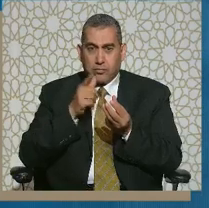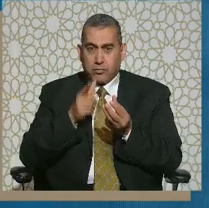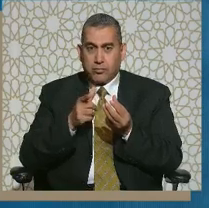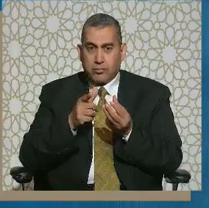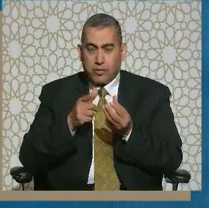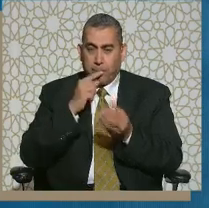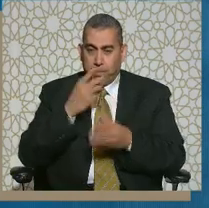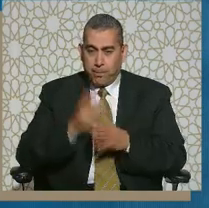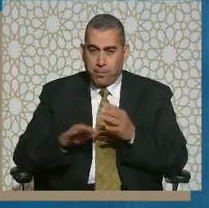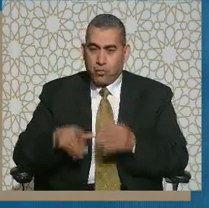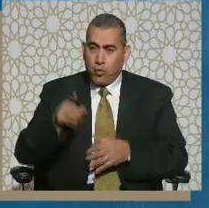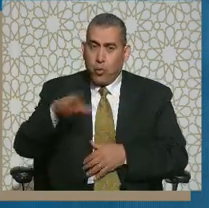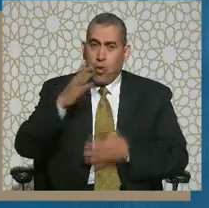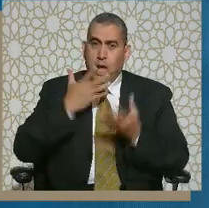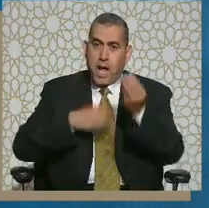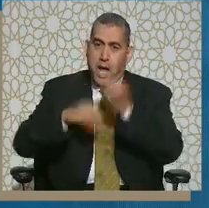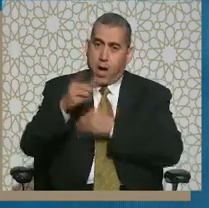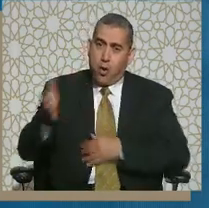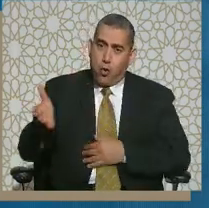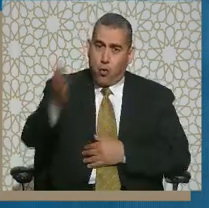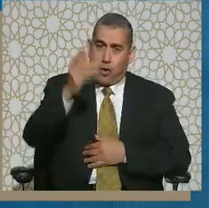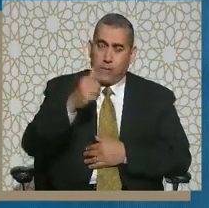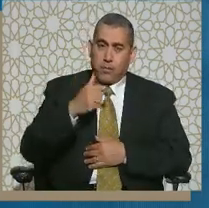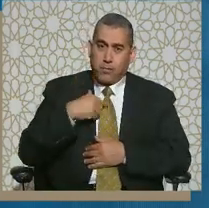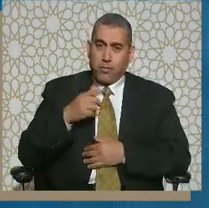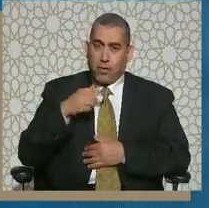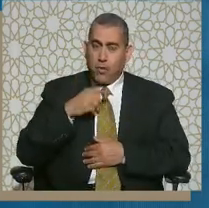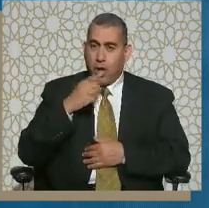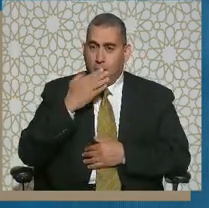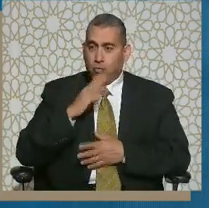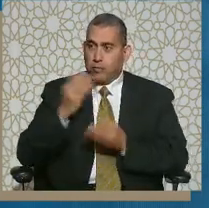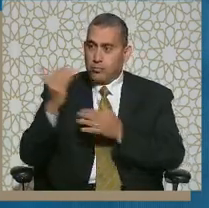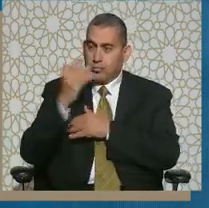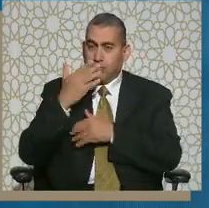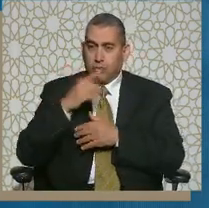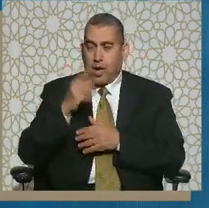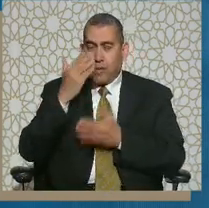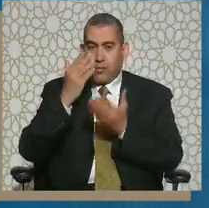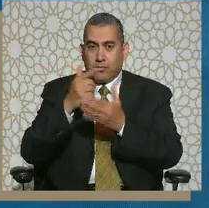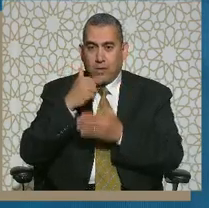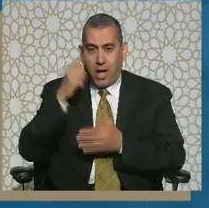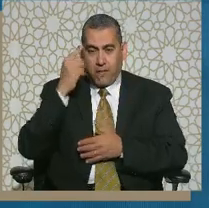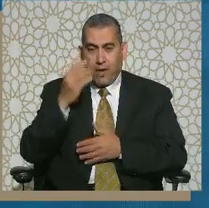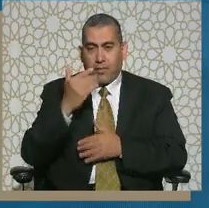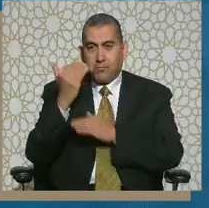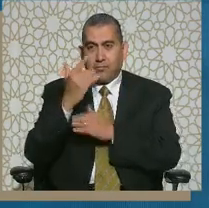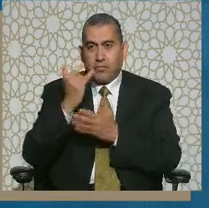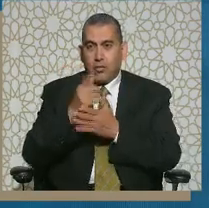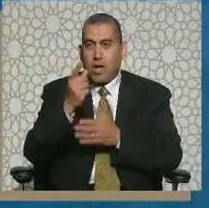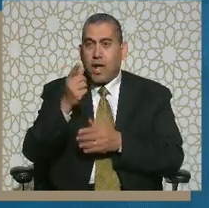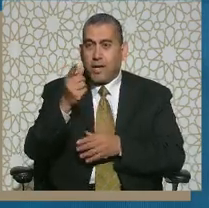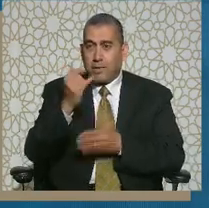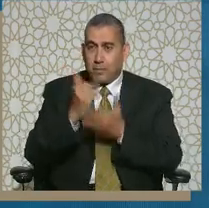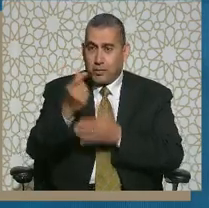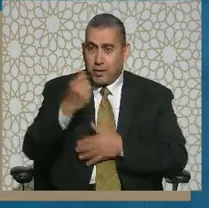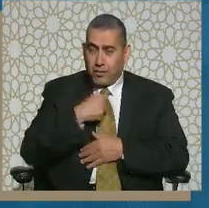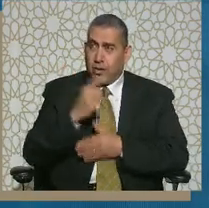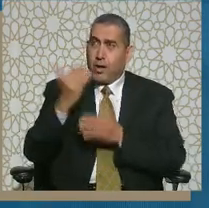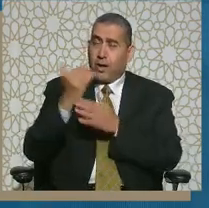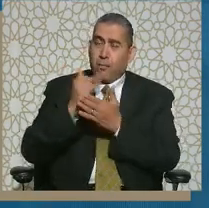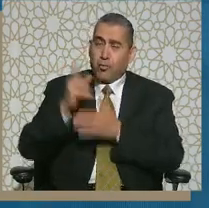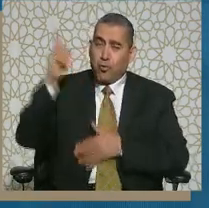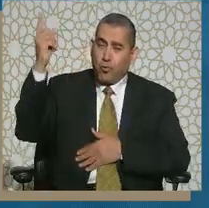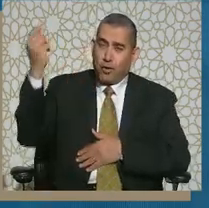بنته اذهب للحج يا ابي فما يدناك رزاقا ولكن اكله يعني ايه اللي حاصل مش انت اللي بترزقنا